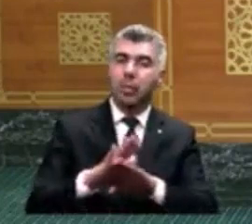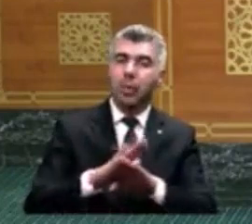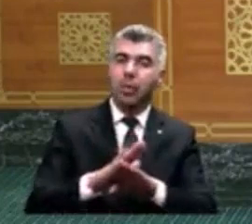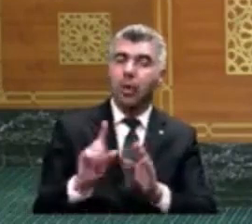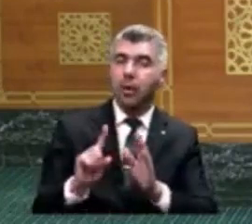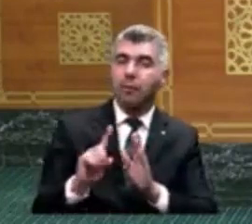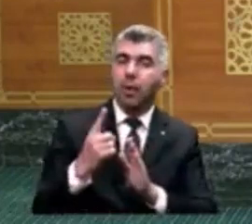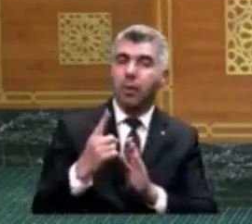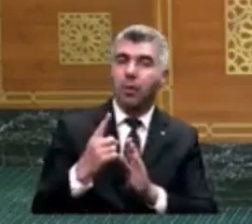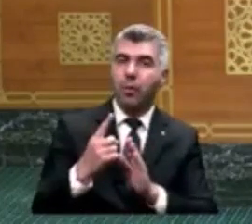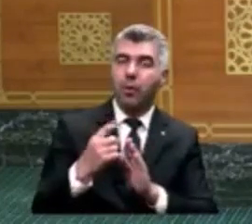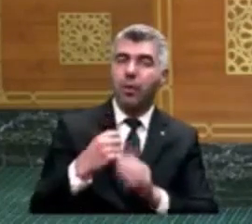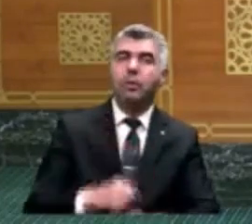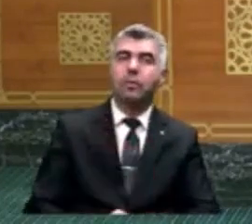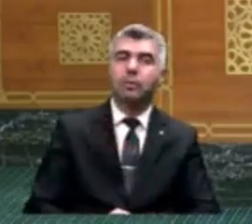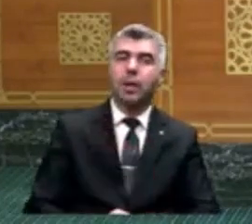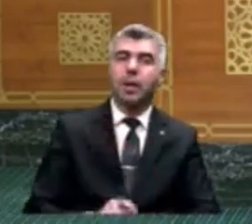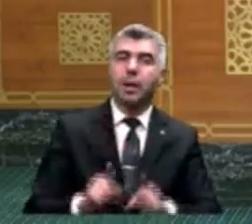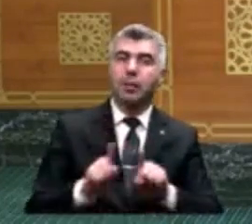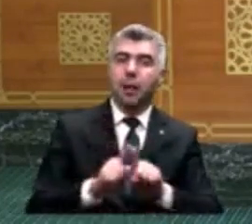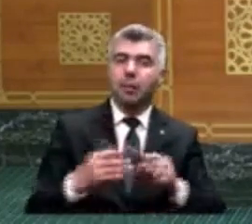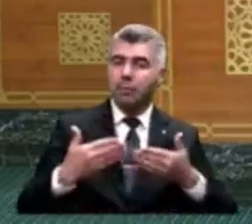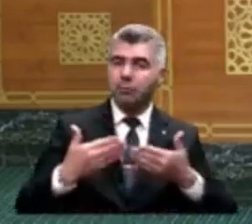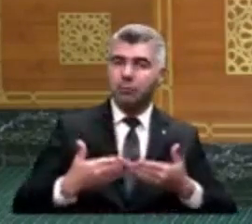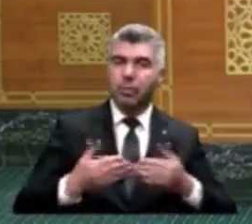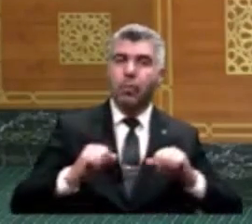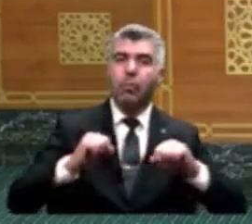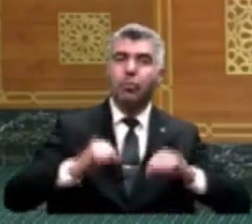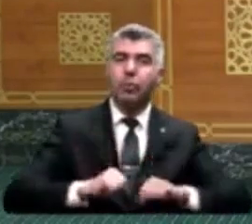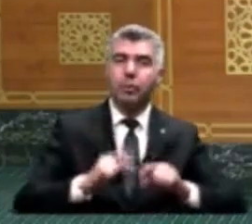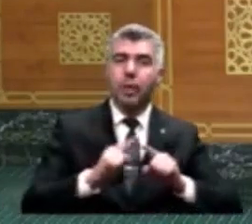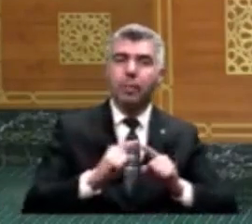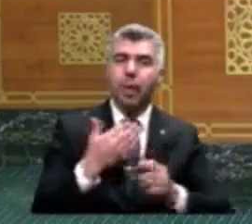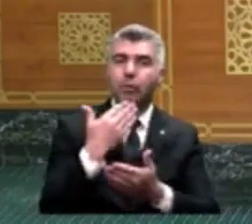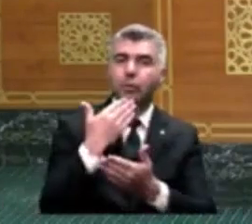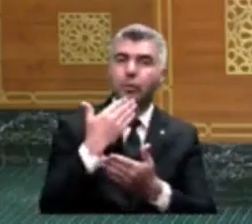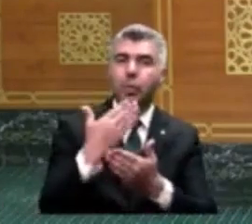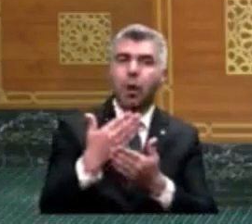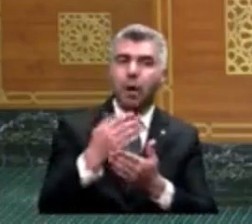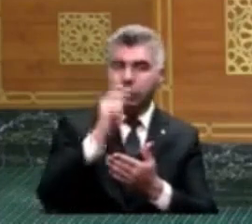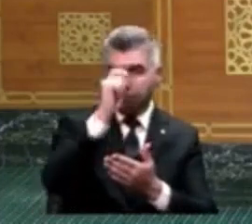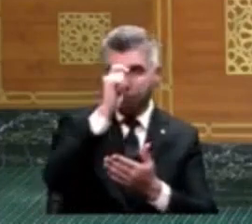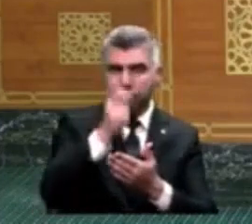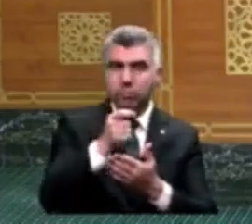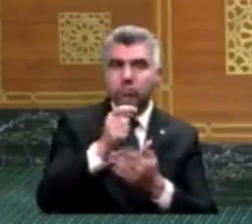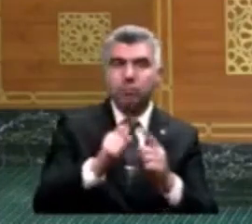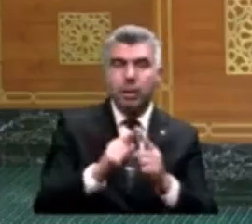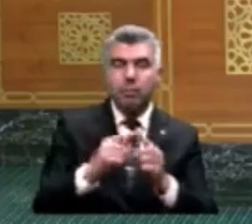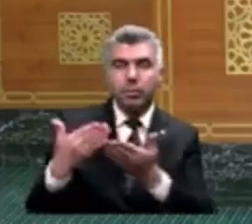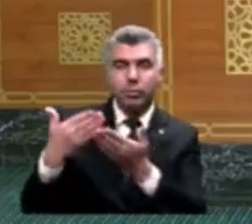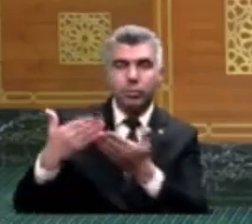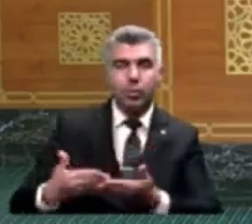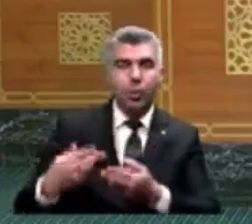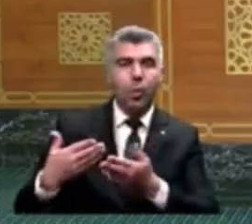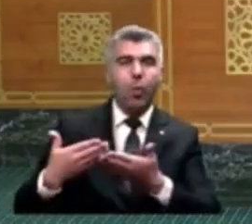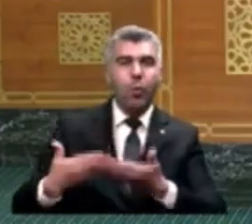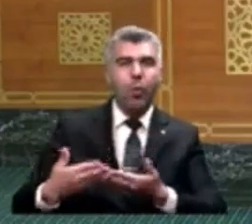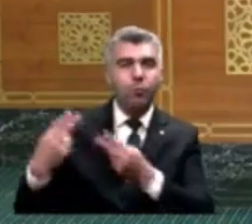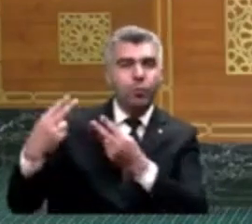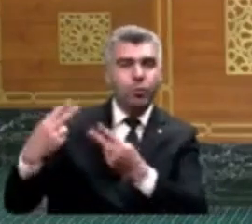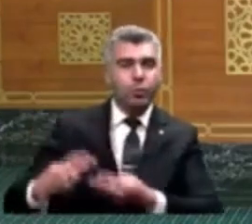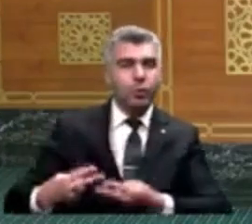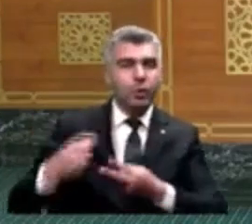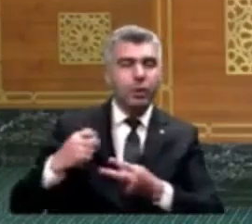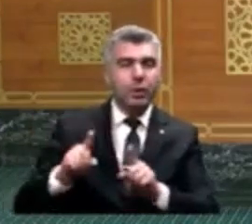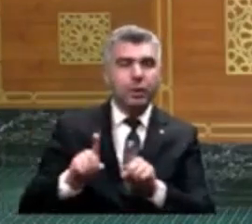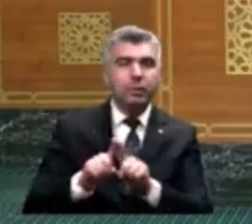أن أتقدم إلى مجلسكم الموقر بخالص الشكر والتقدير على إتاحة هذه الفرصة